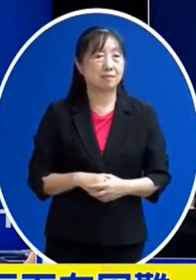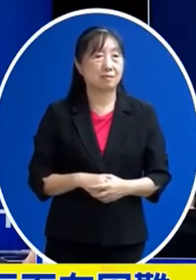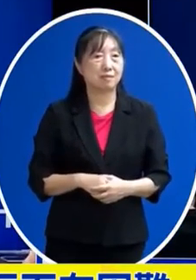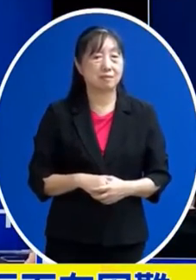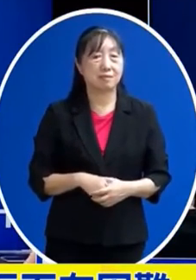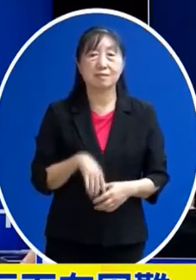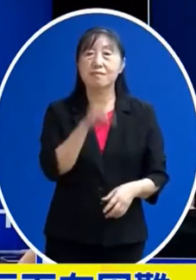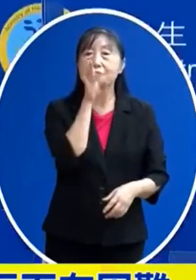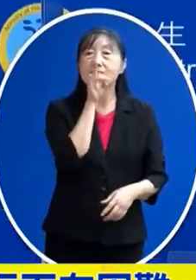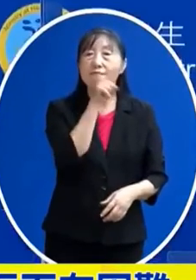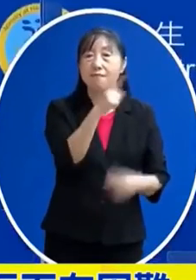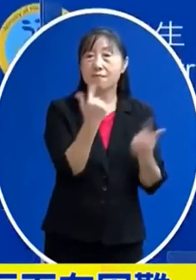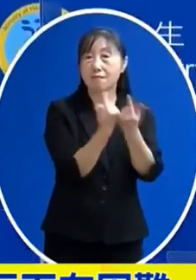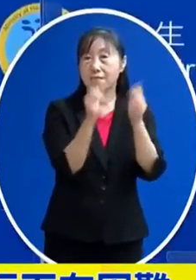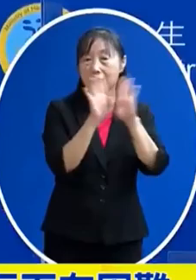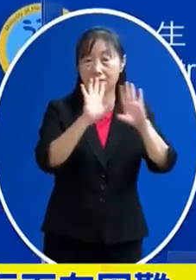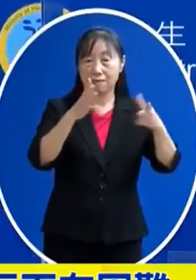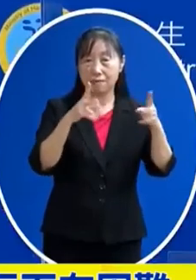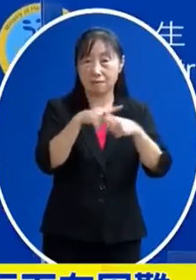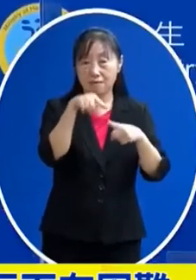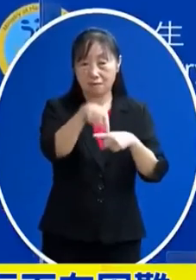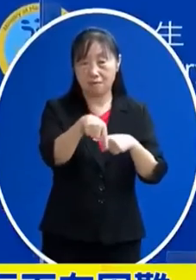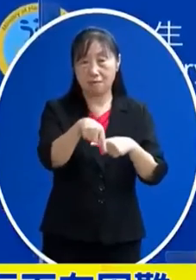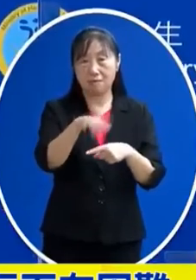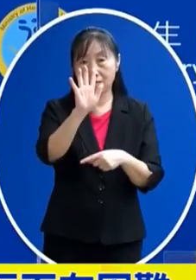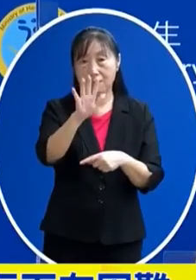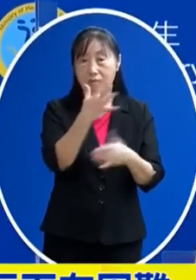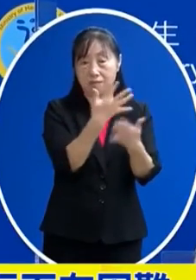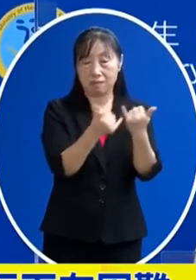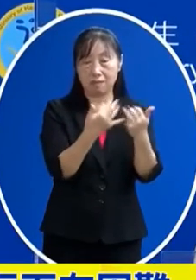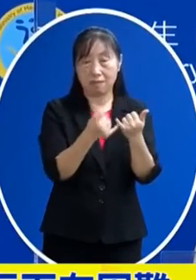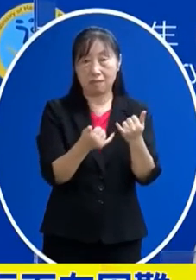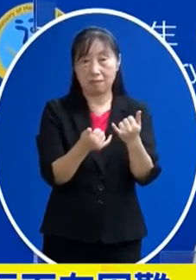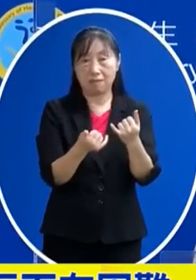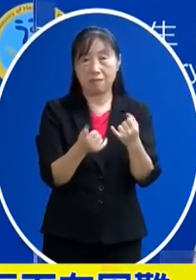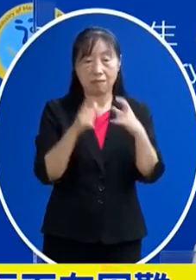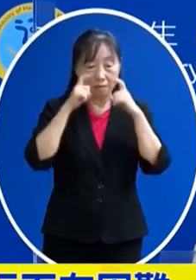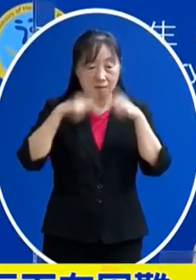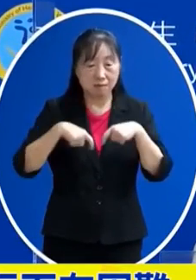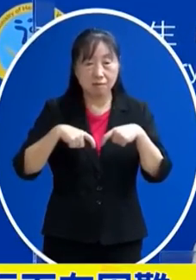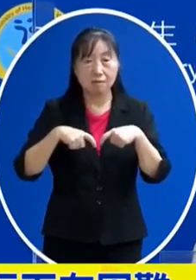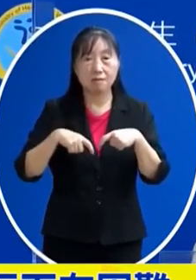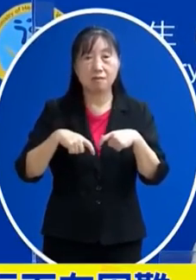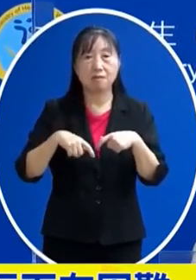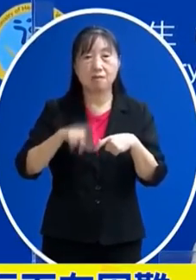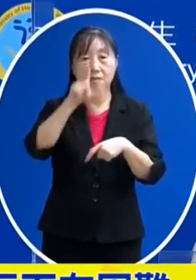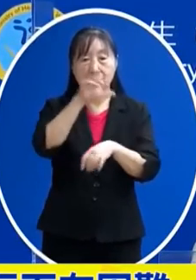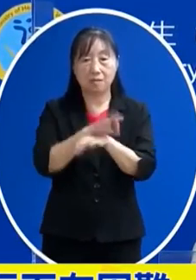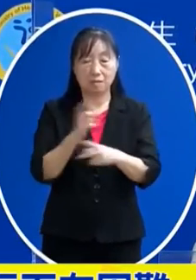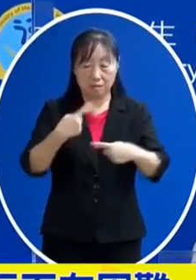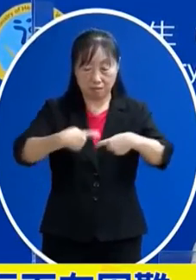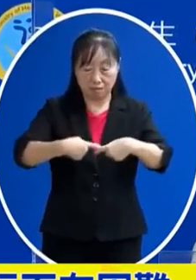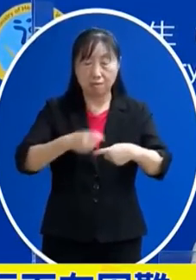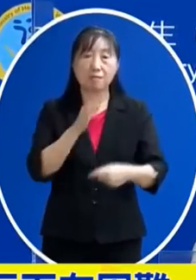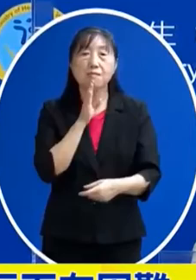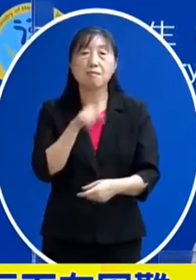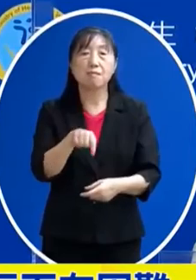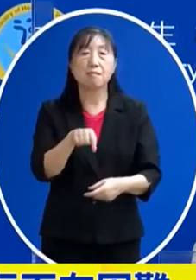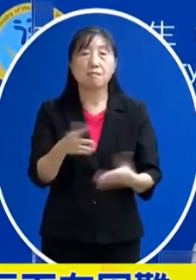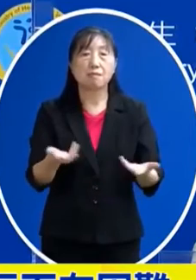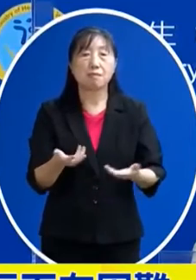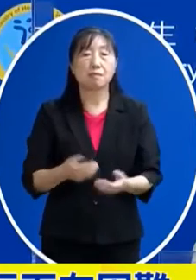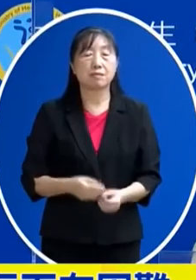有关台中北屯国小就是说有学生这个脱口罩上瑜伽课的部分哈，那这部